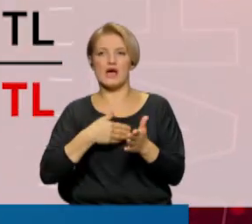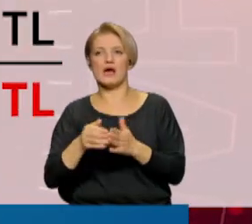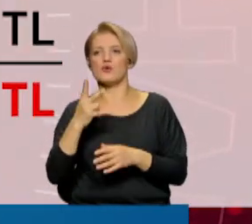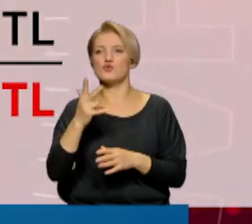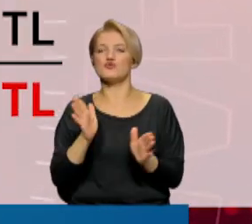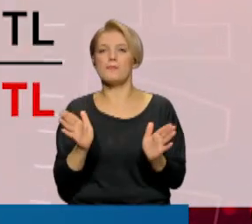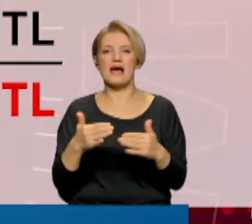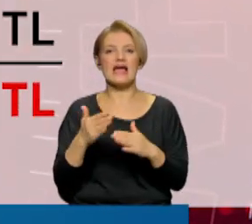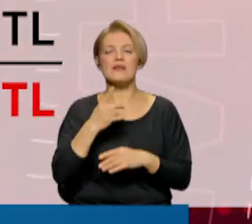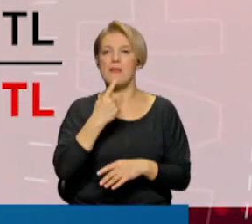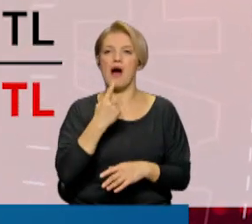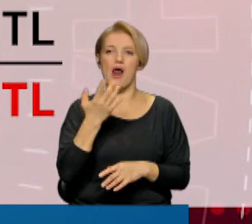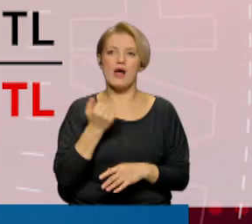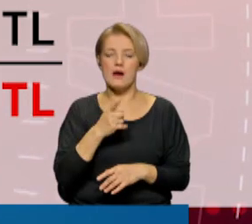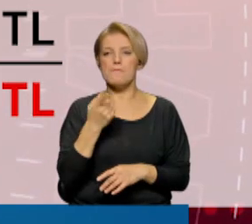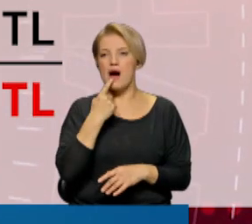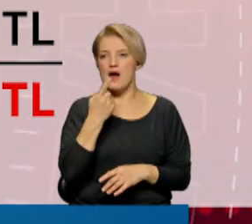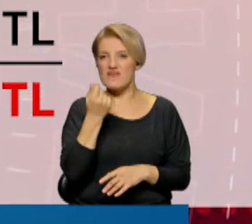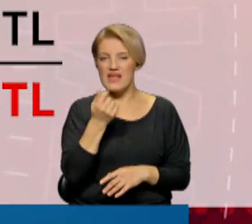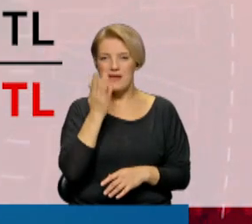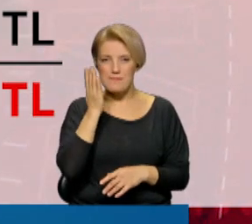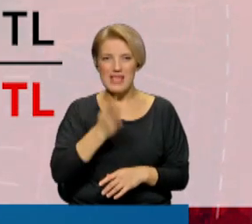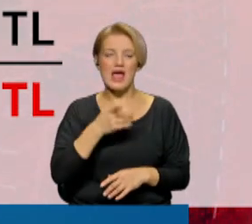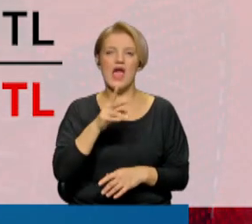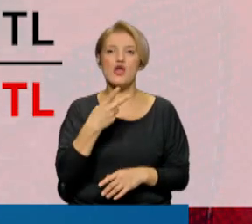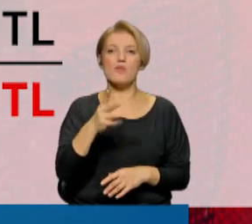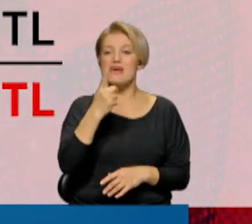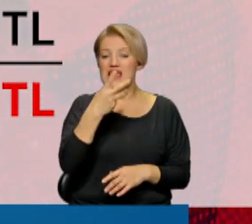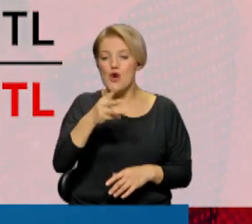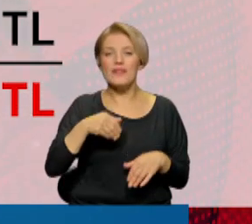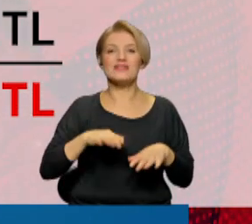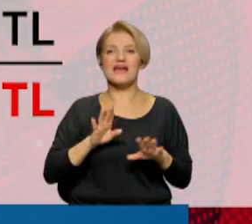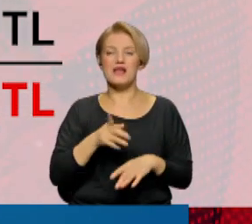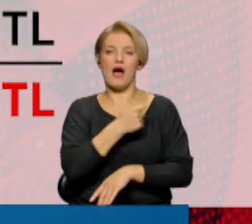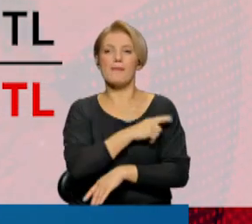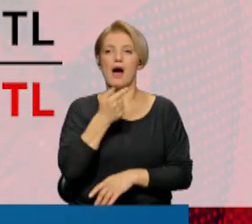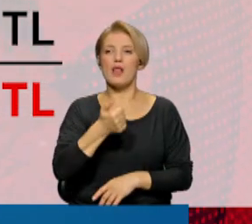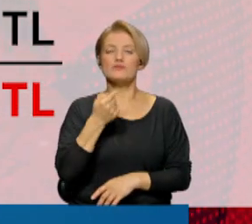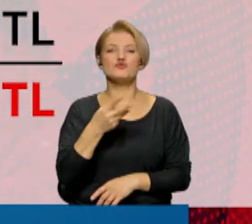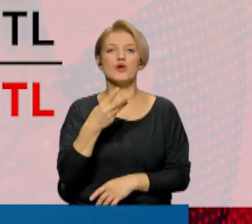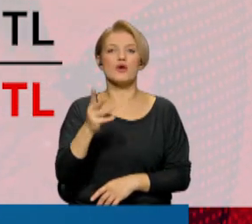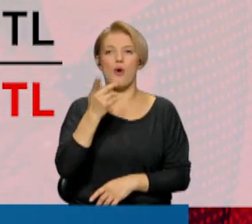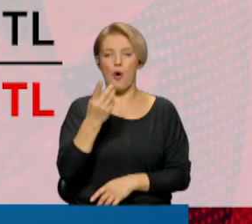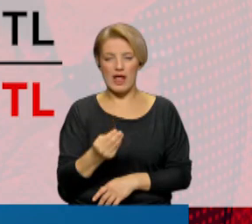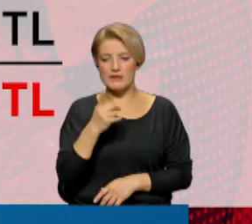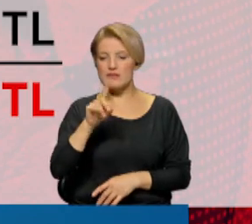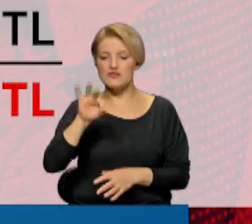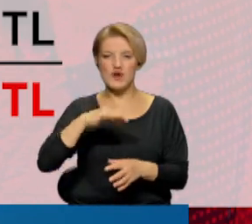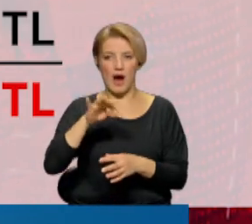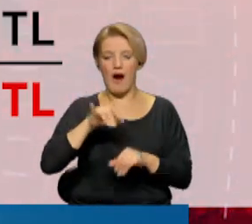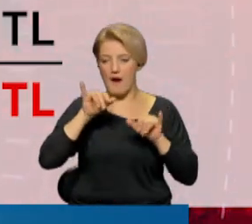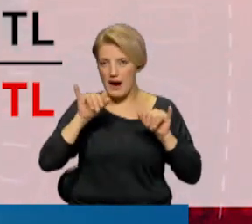3 paket makarna aldım. Makarnaların fiyatı euro ile bile değil, sentle. Almanya'da fiyatı 6,5 euro olan 1 kiloluk çayın